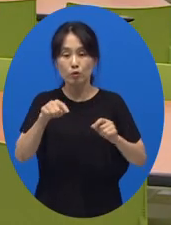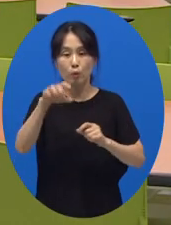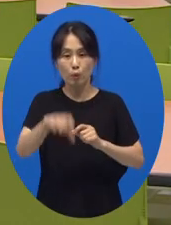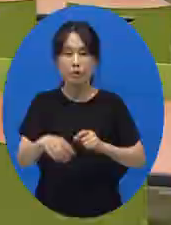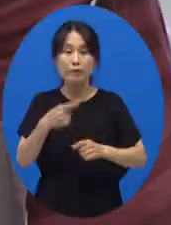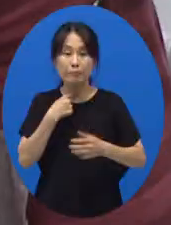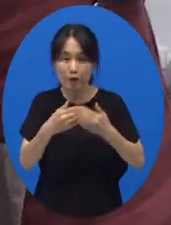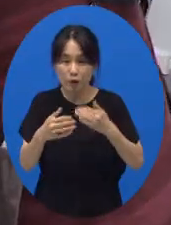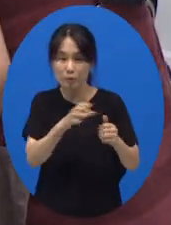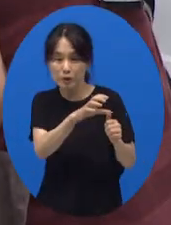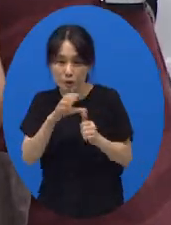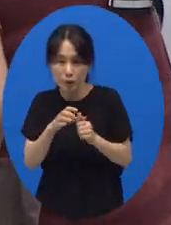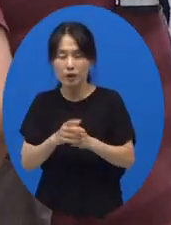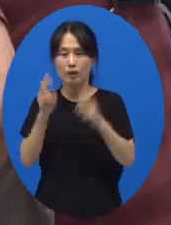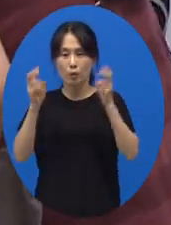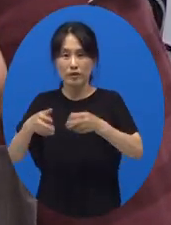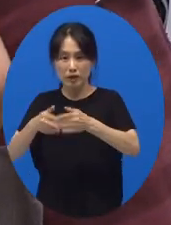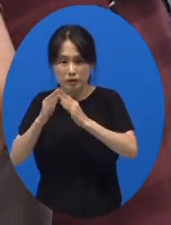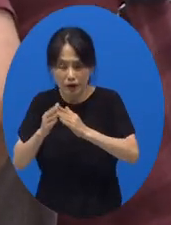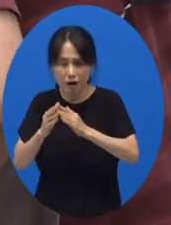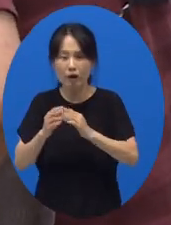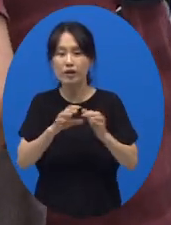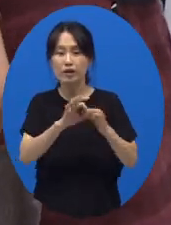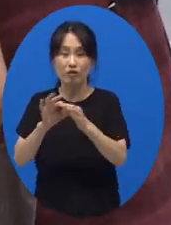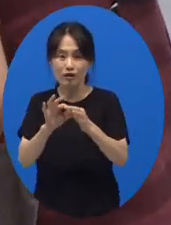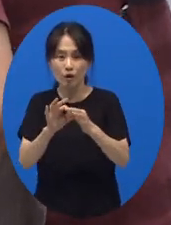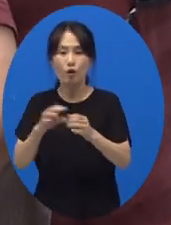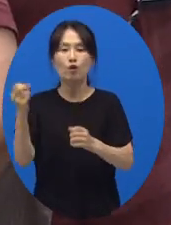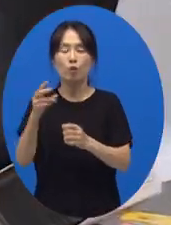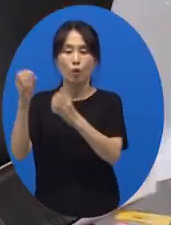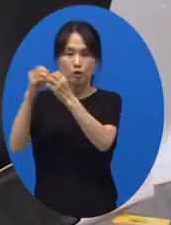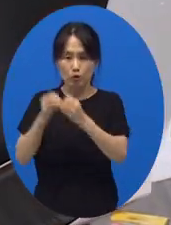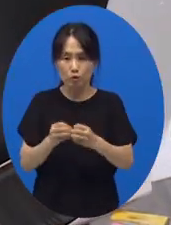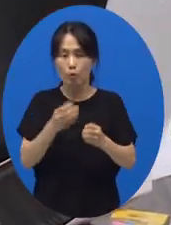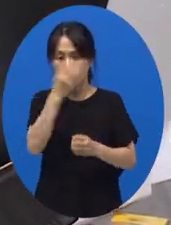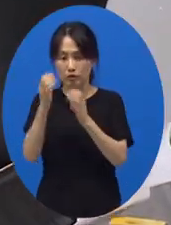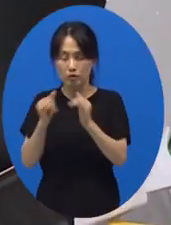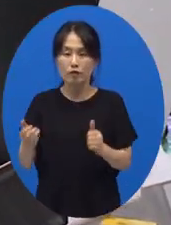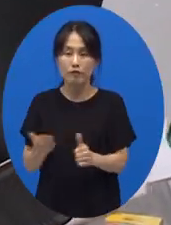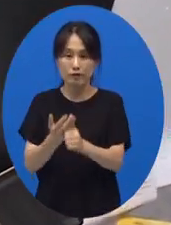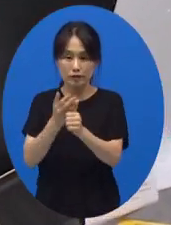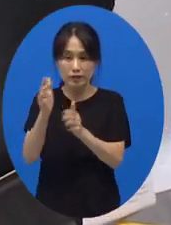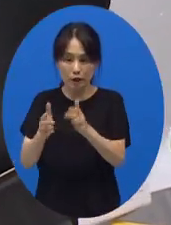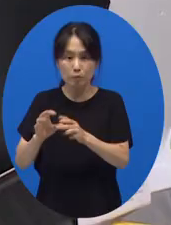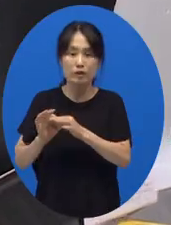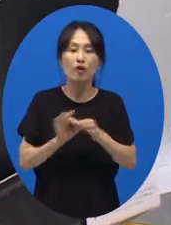허브에서의 경험이 창업 성공으로까지 이어질 수 있도록 전통시장 청년상인 육성지원